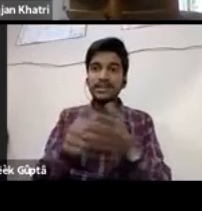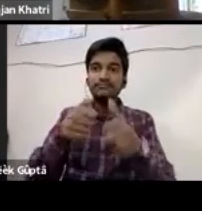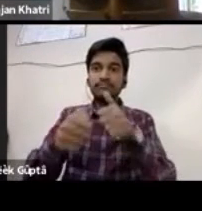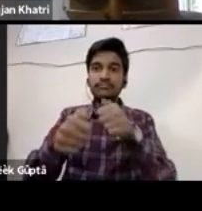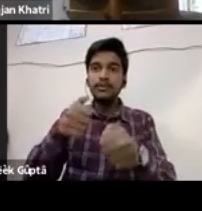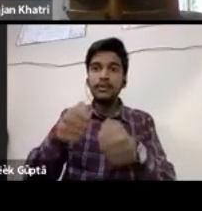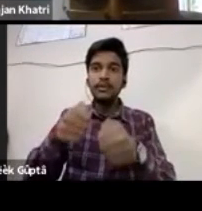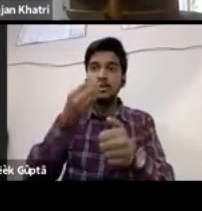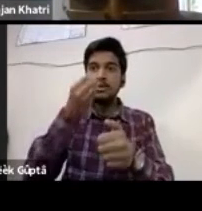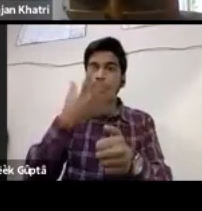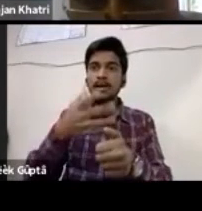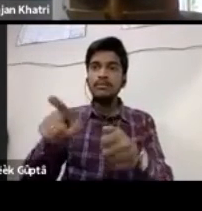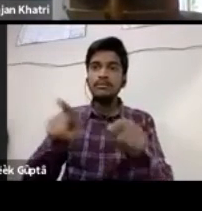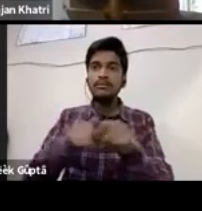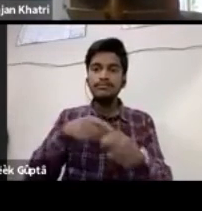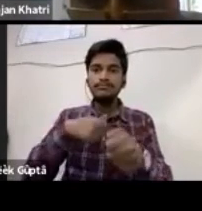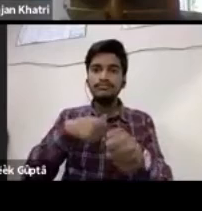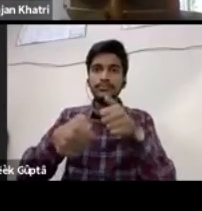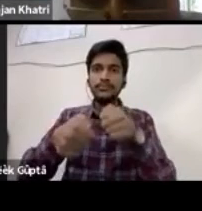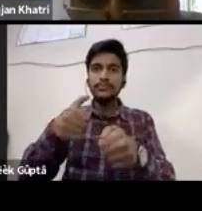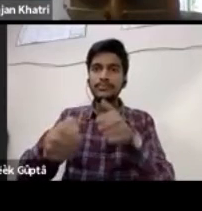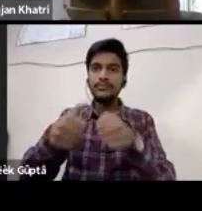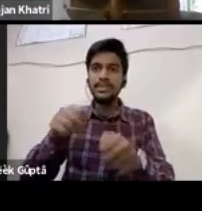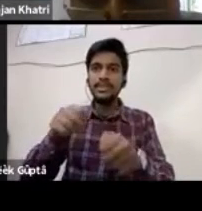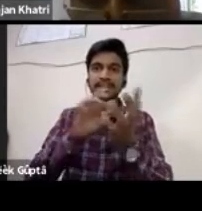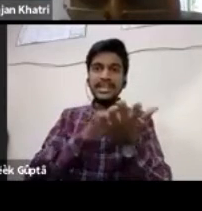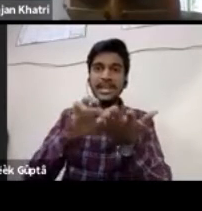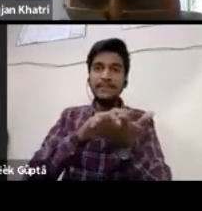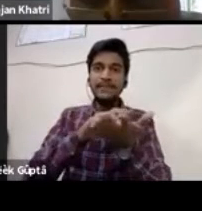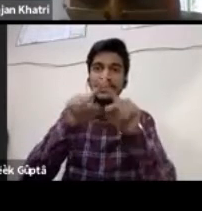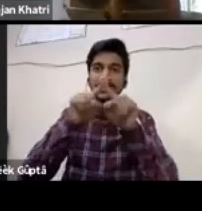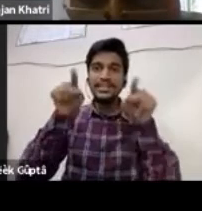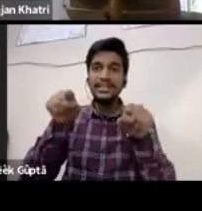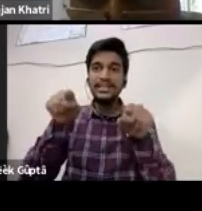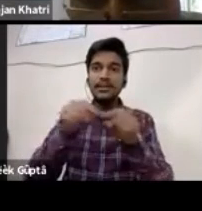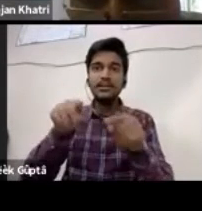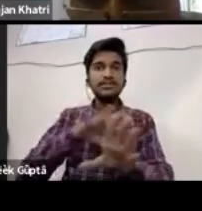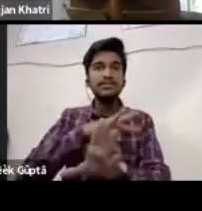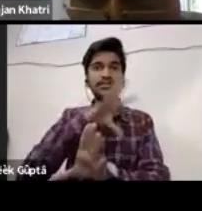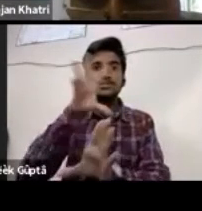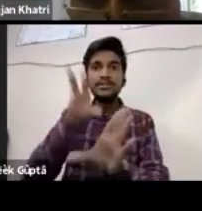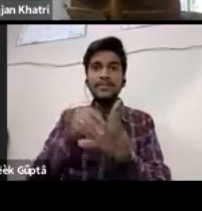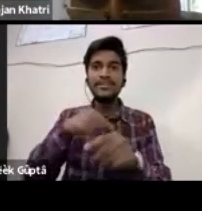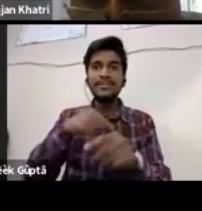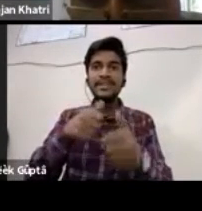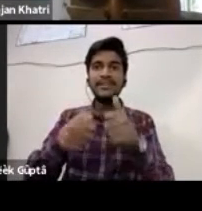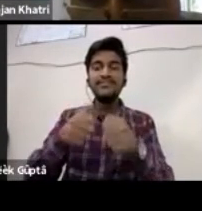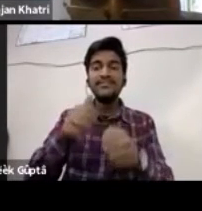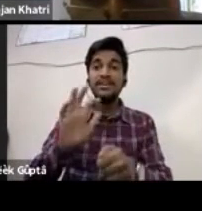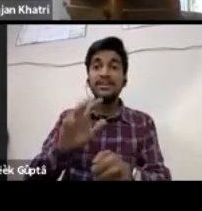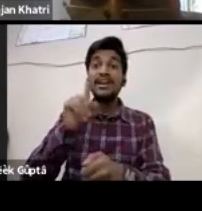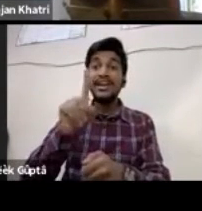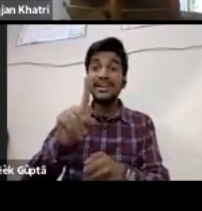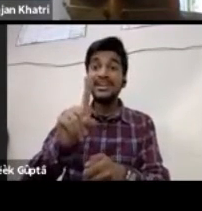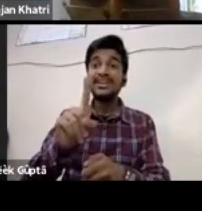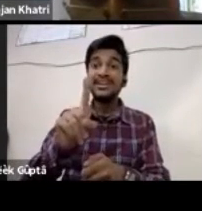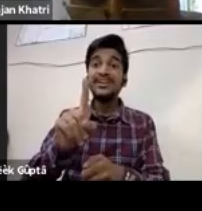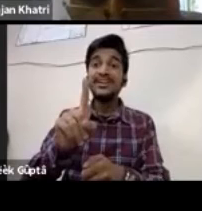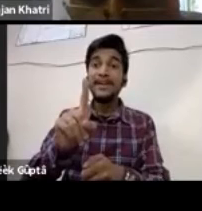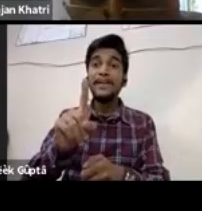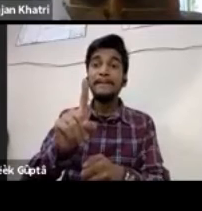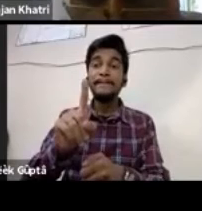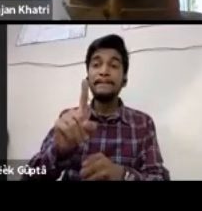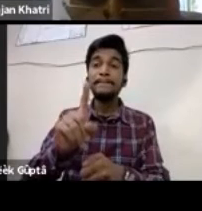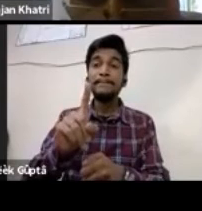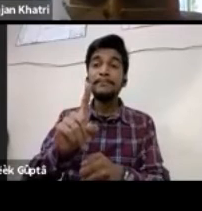सडनली इसका जो उभराव है इस कीबोर्ड का गिव्स मी एन एबिलिटी टू वर्क. बट मजेदार चीज देखिए, एप्पल तो